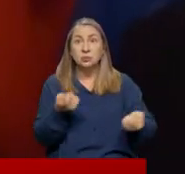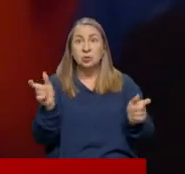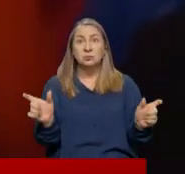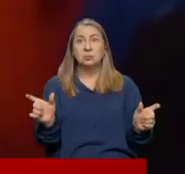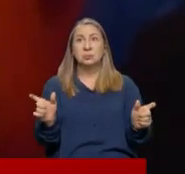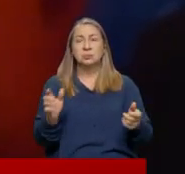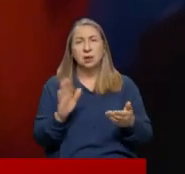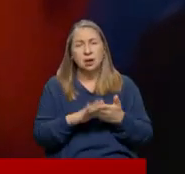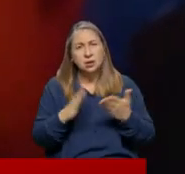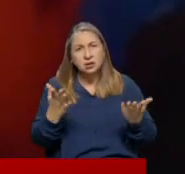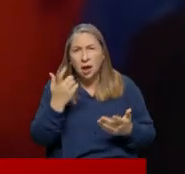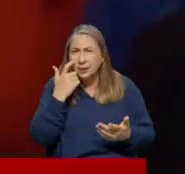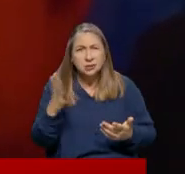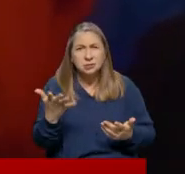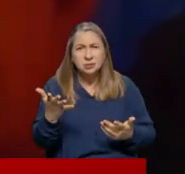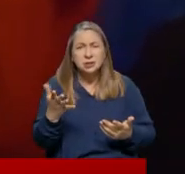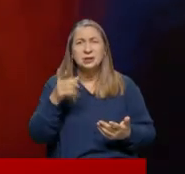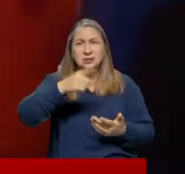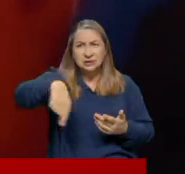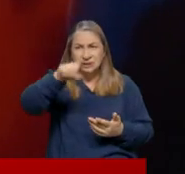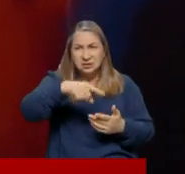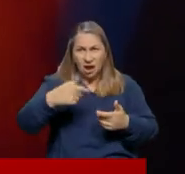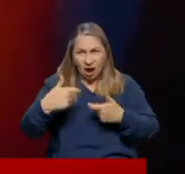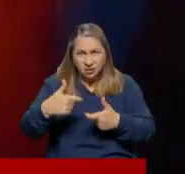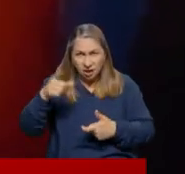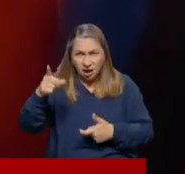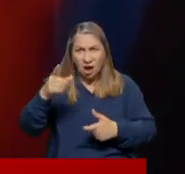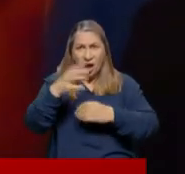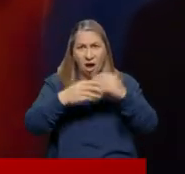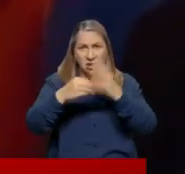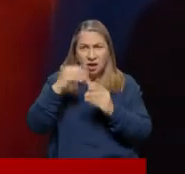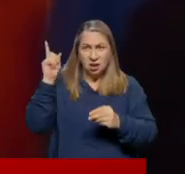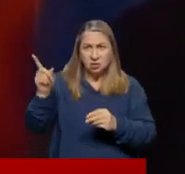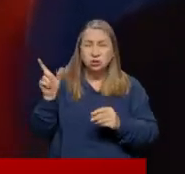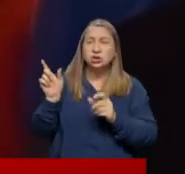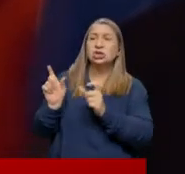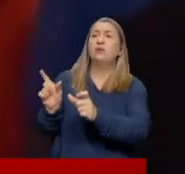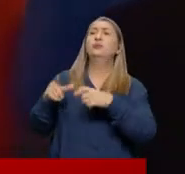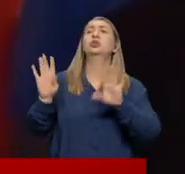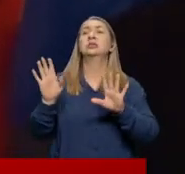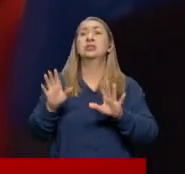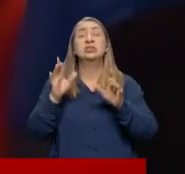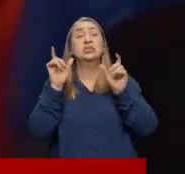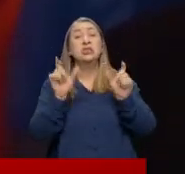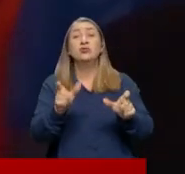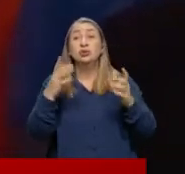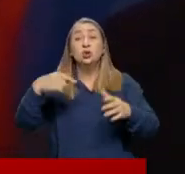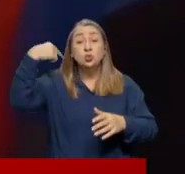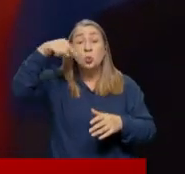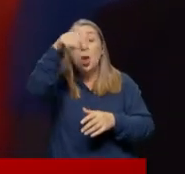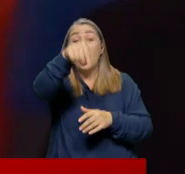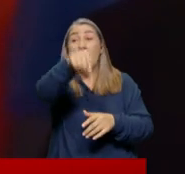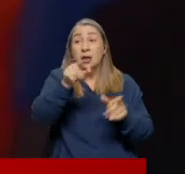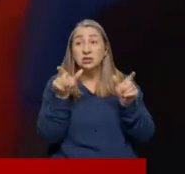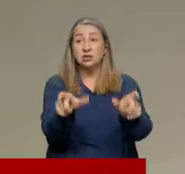almışlar arkadaşlar Ama siz hatayı Adana tarafından savunma yapacaksınız savunacak sanız